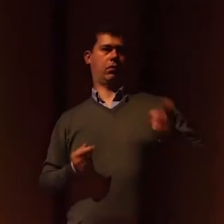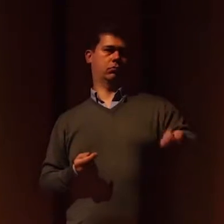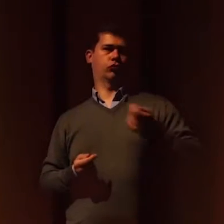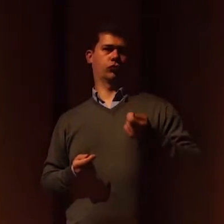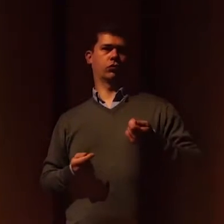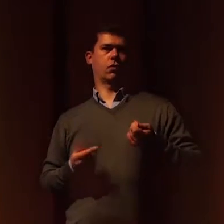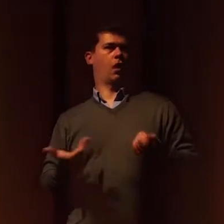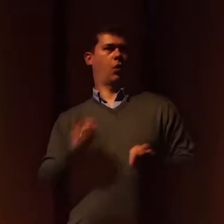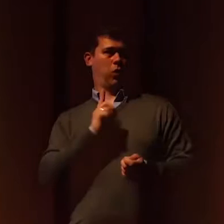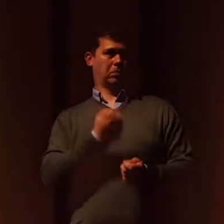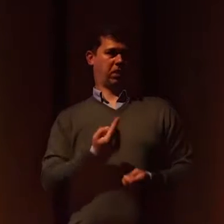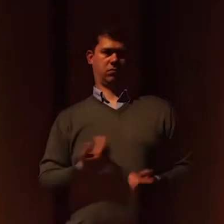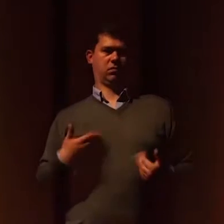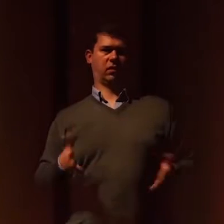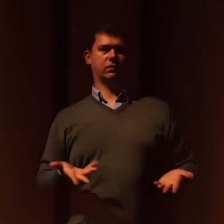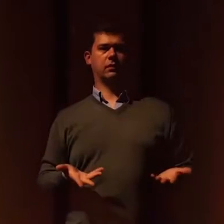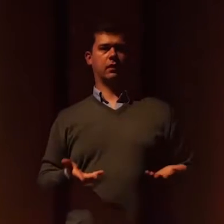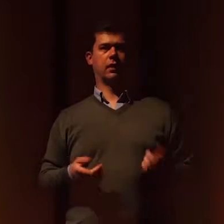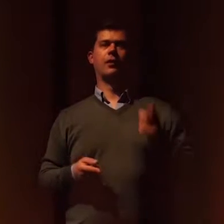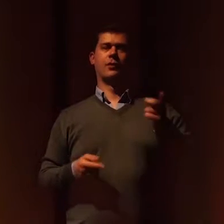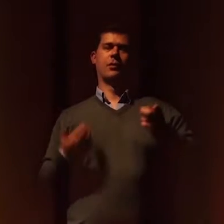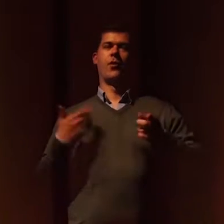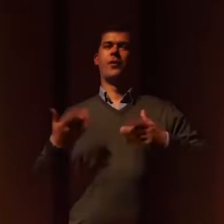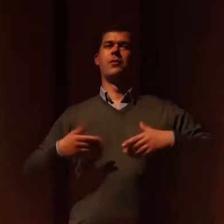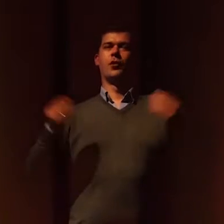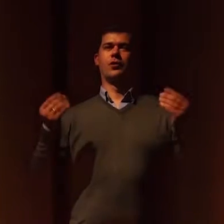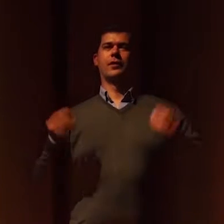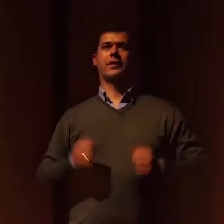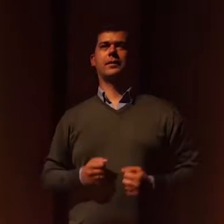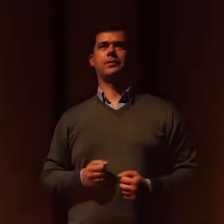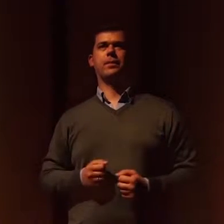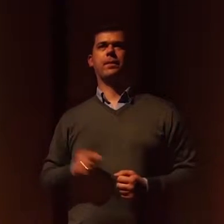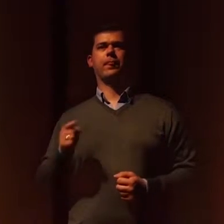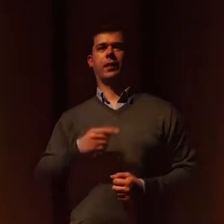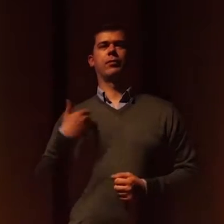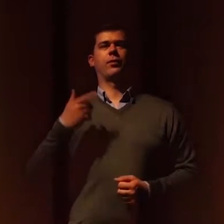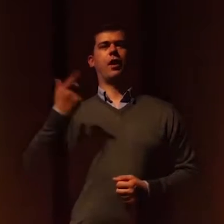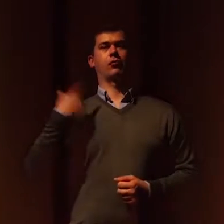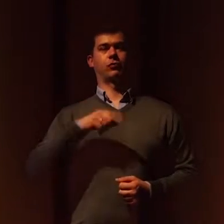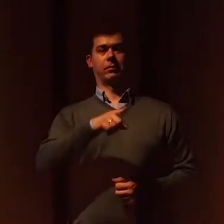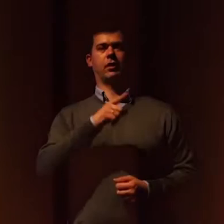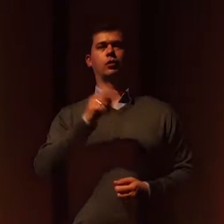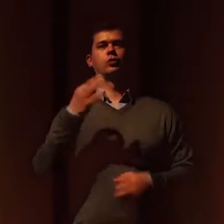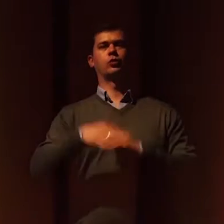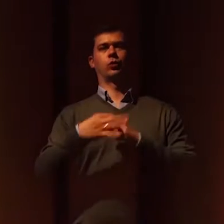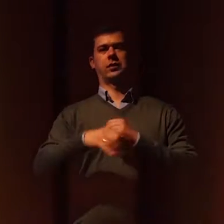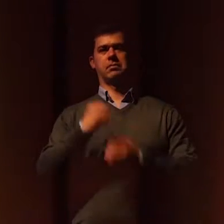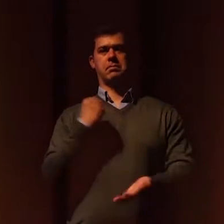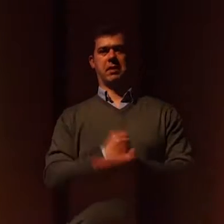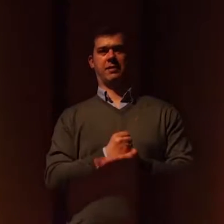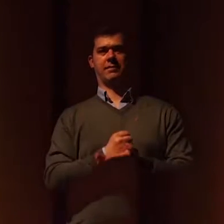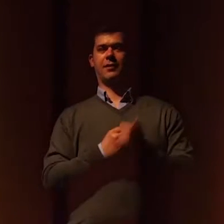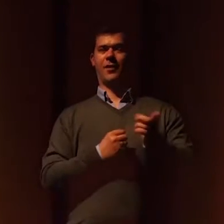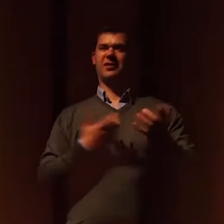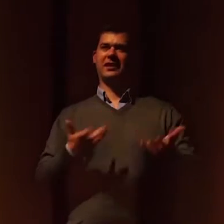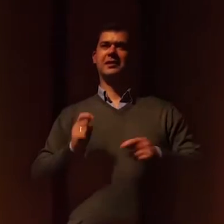co mi pan zrobi No i to była osoba student któ jakby testował to